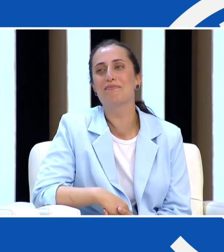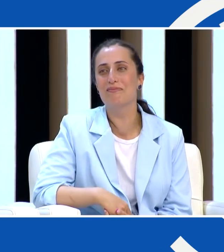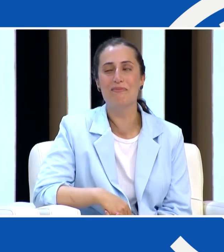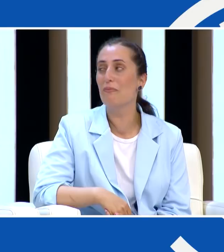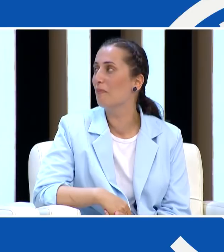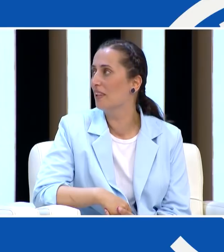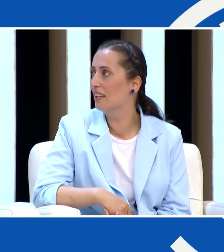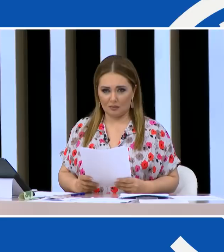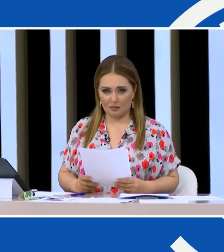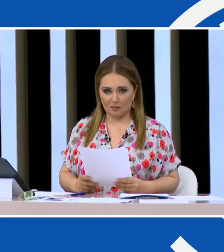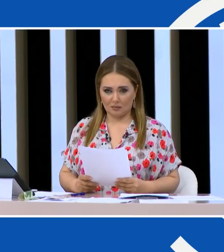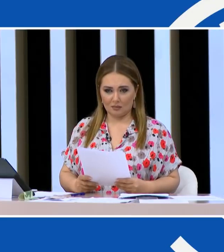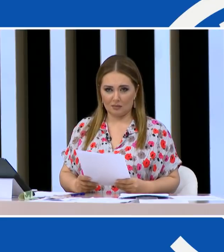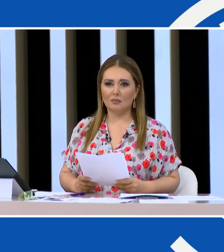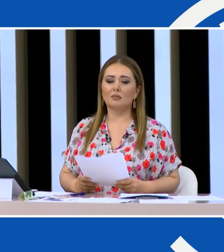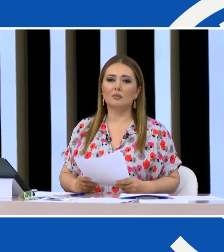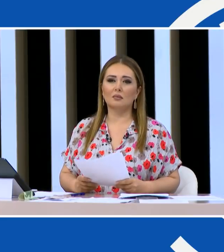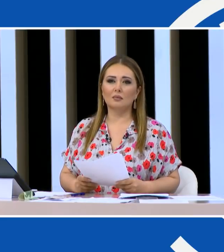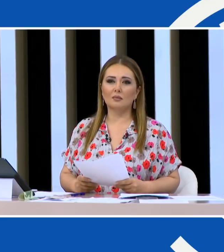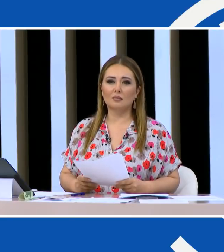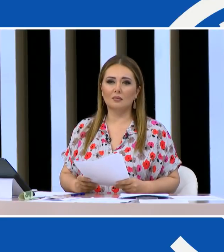çay süzün, ay qədəhlərə, çay süzün